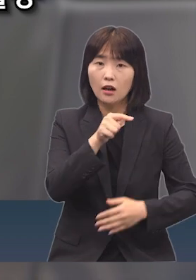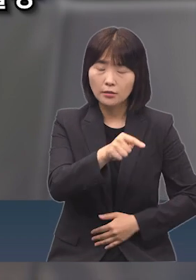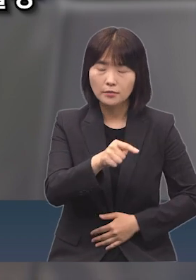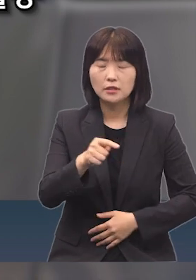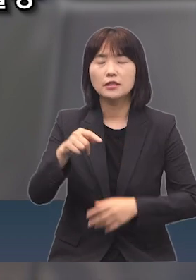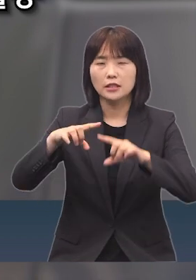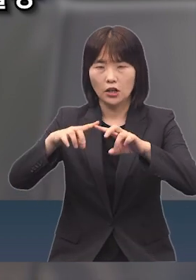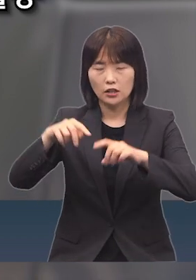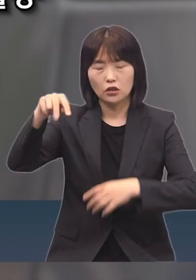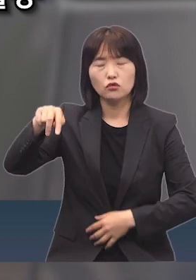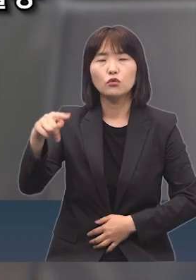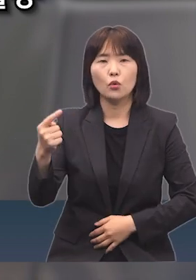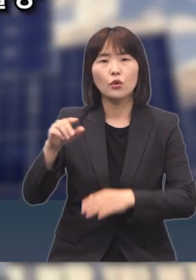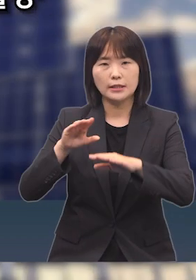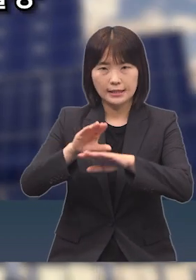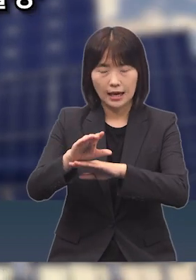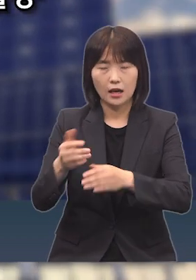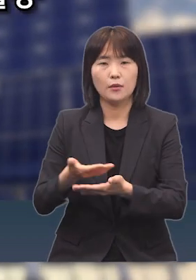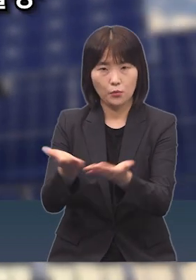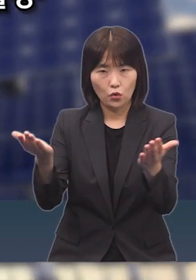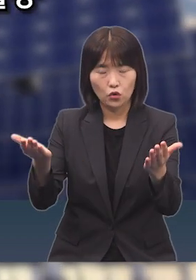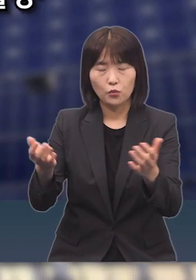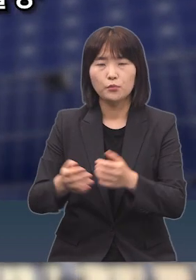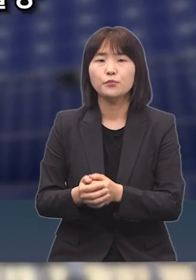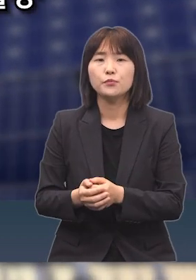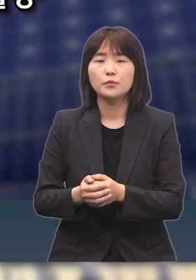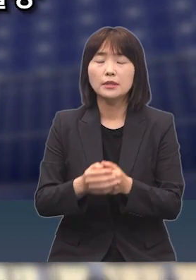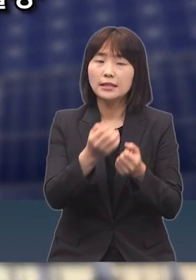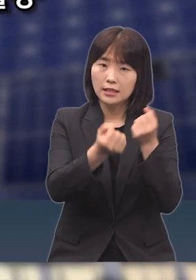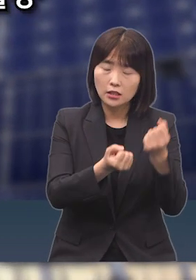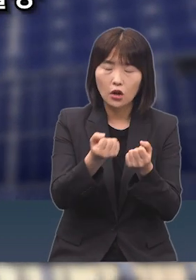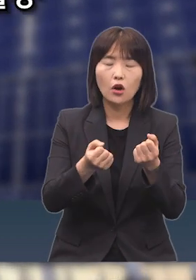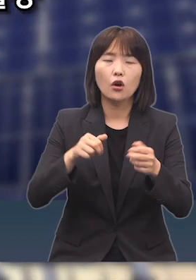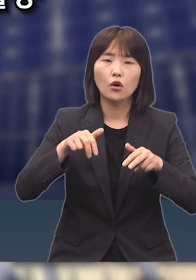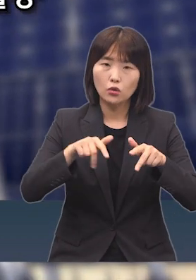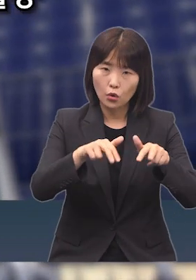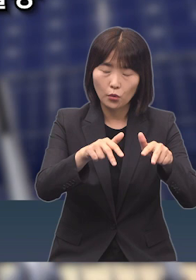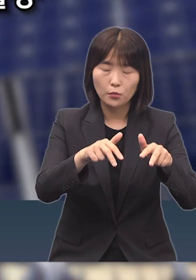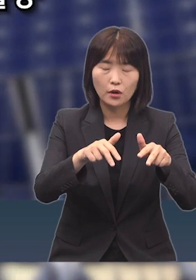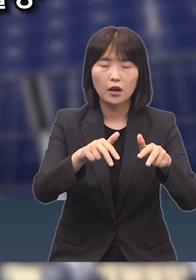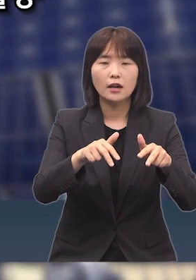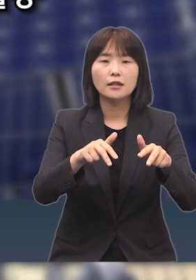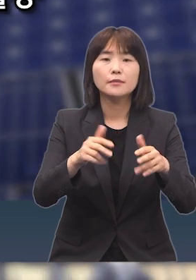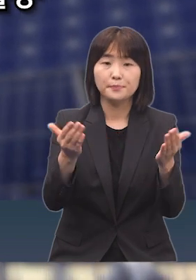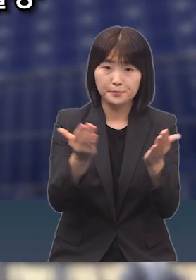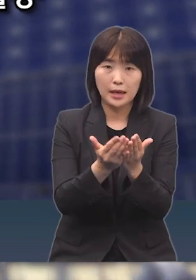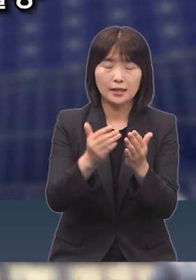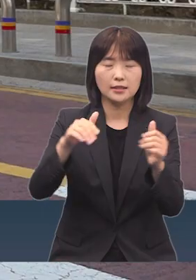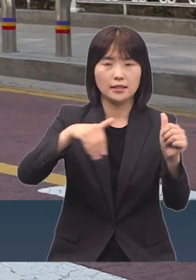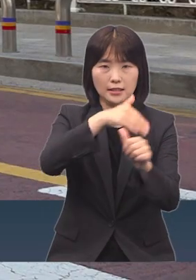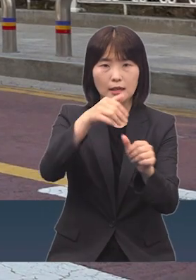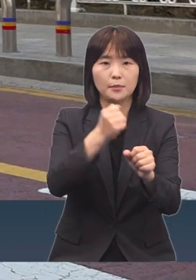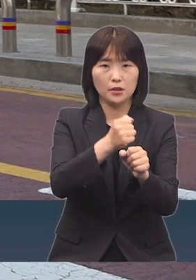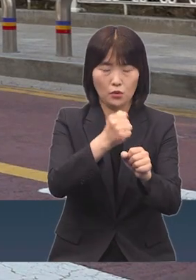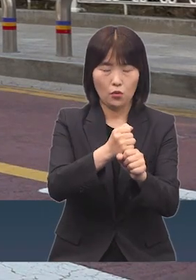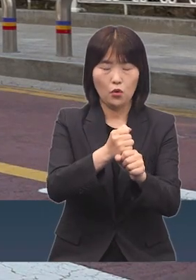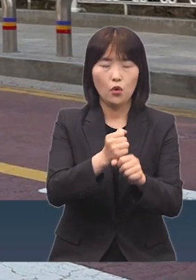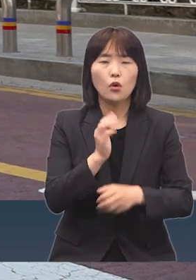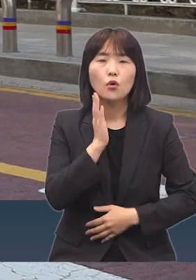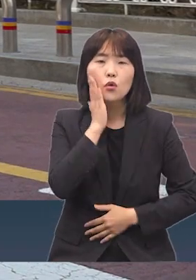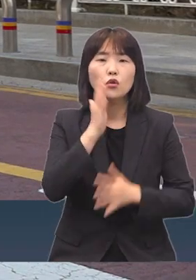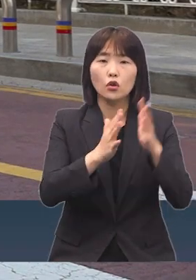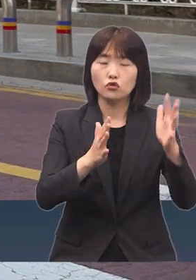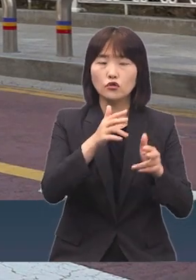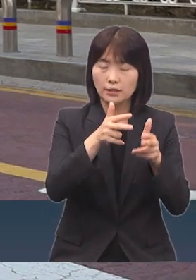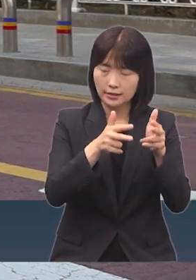전기 수소차 보급과 충전시설 이용지원 자전거 도보 친화적 인프라를 확대 구축하고 녹색 숲